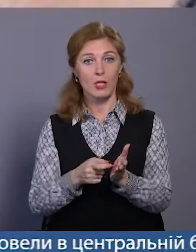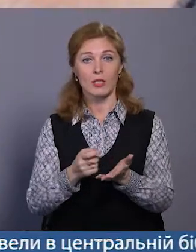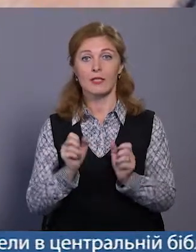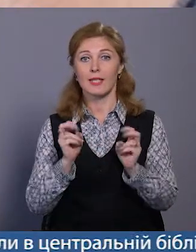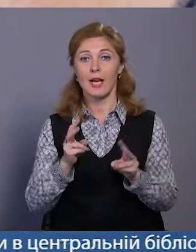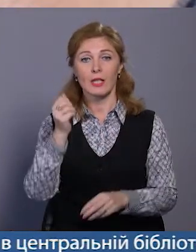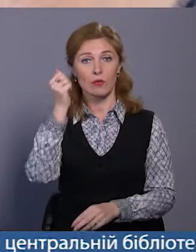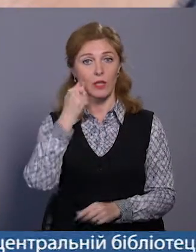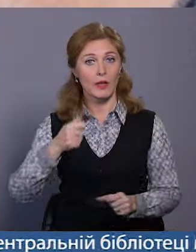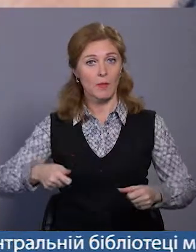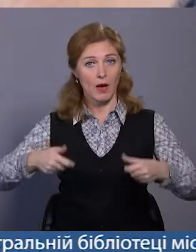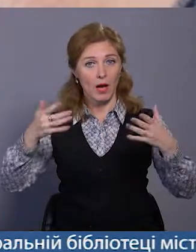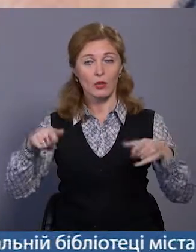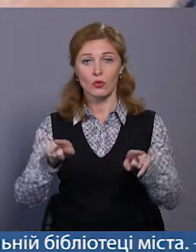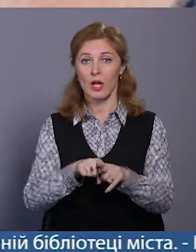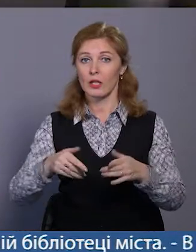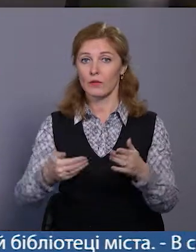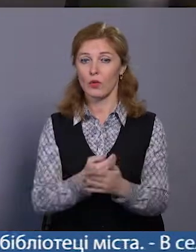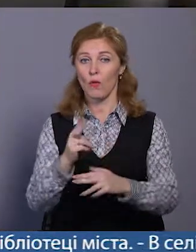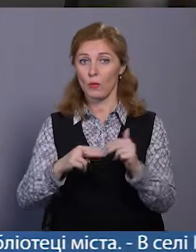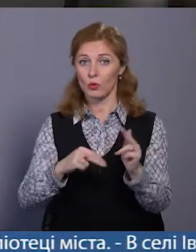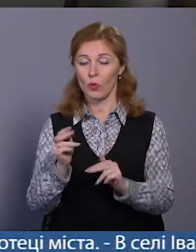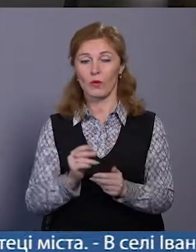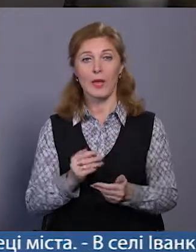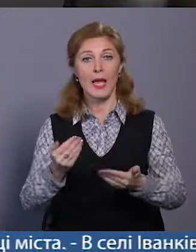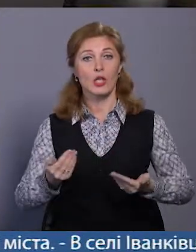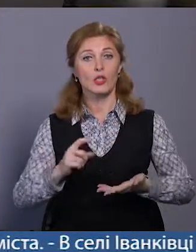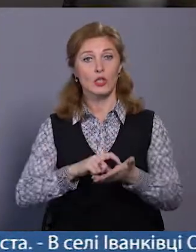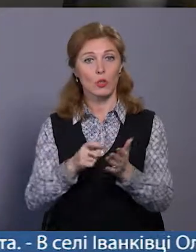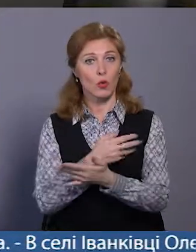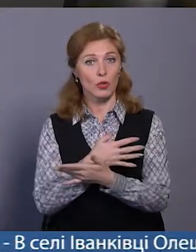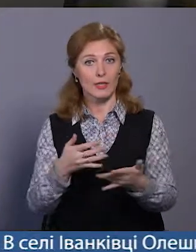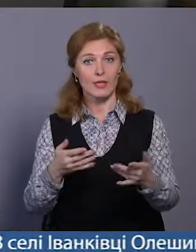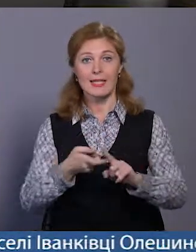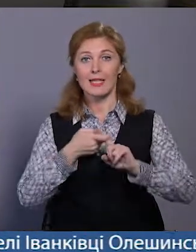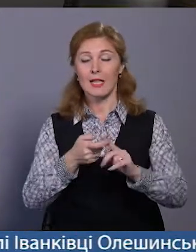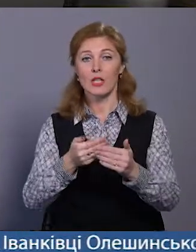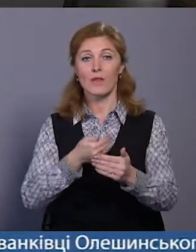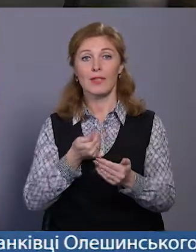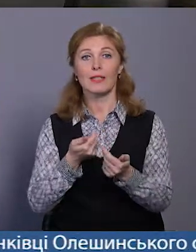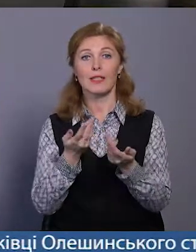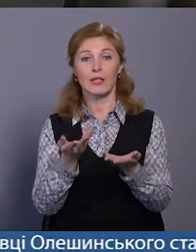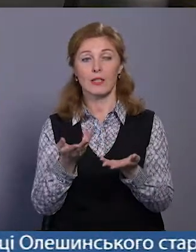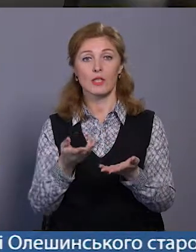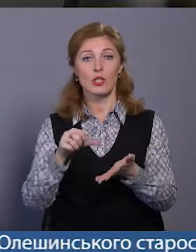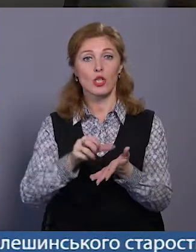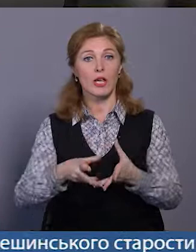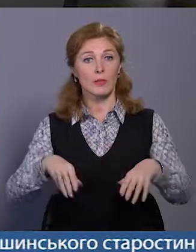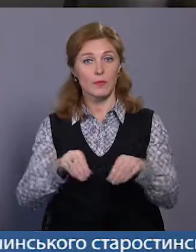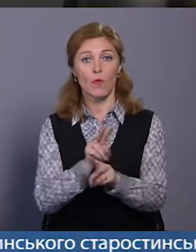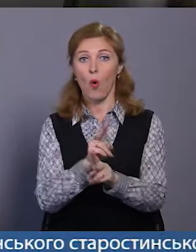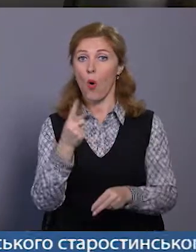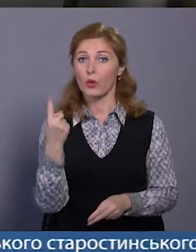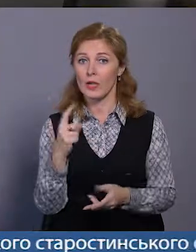старих багатоповерхівках, так і в новобудовах. Житло різне, в залежності від кількості членів сім'ї. Десь це 1 кімната з невеличкою